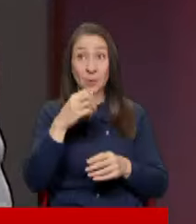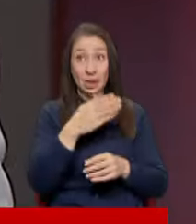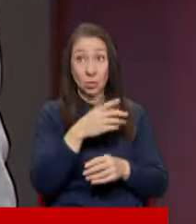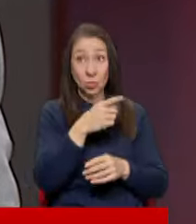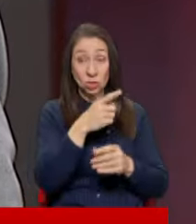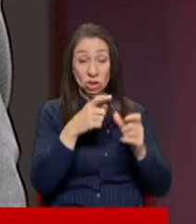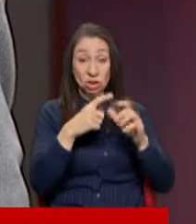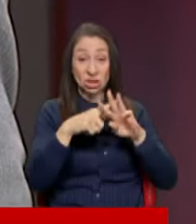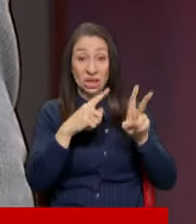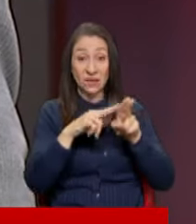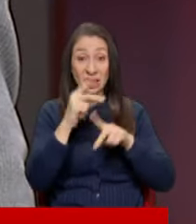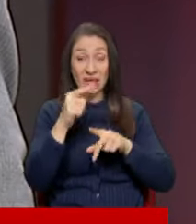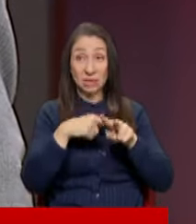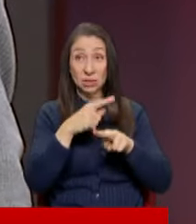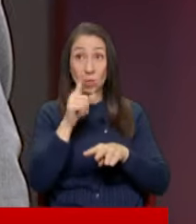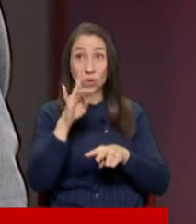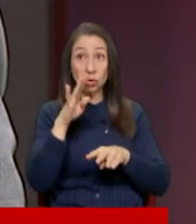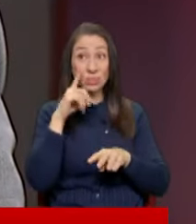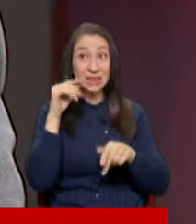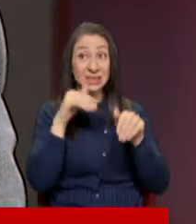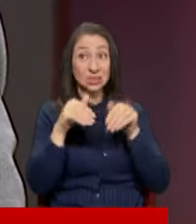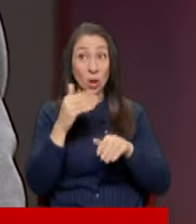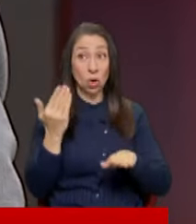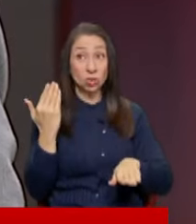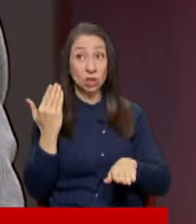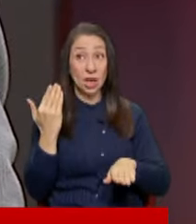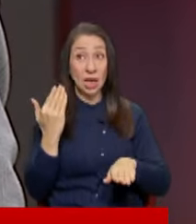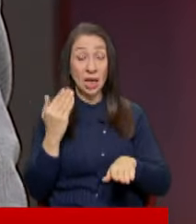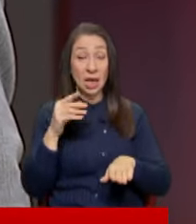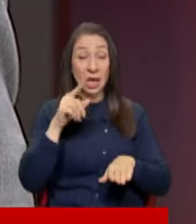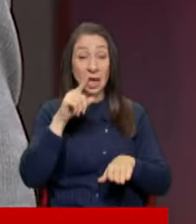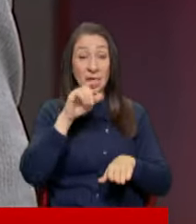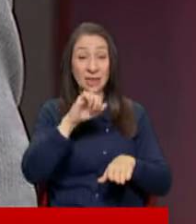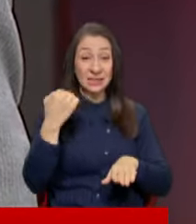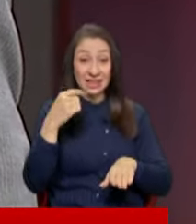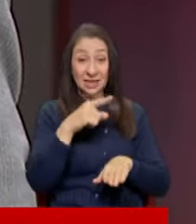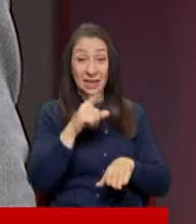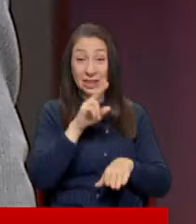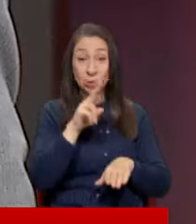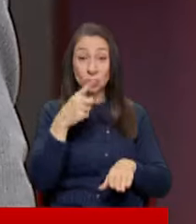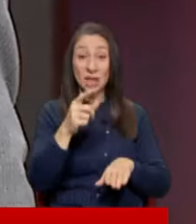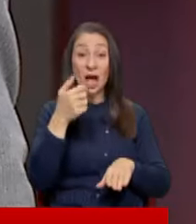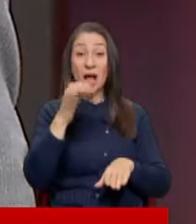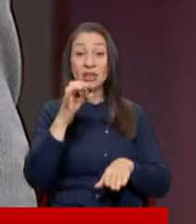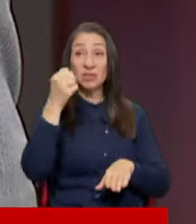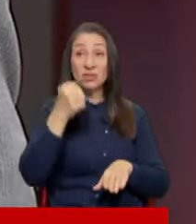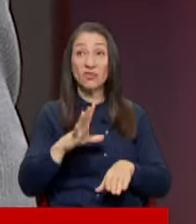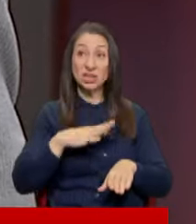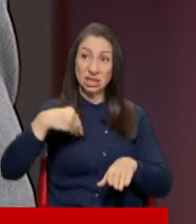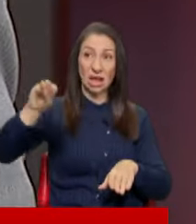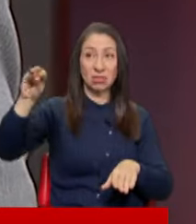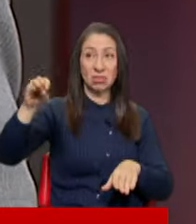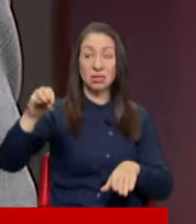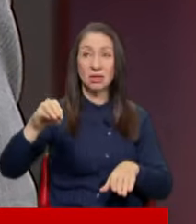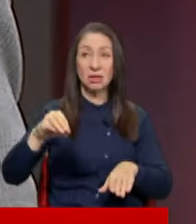bu Şevki Yılmaz aynı zamanda 14 Mayıs seçimlerinden önce hazinede 700.000 altın var ton altın var